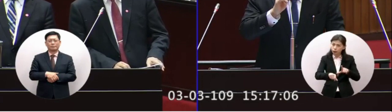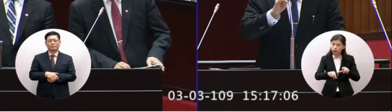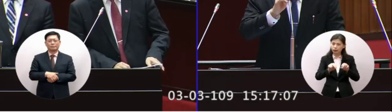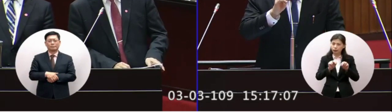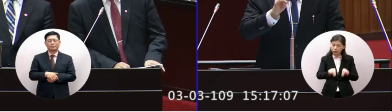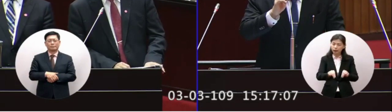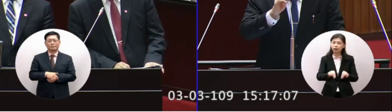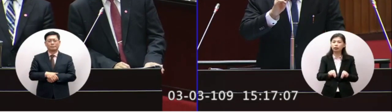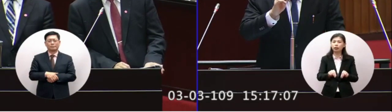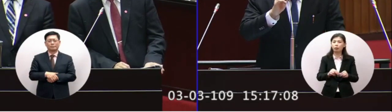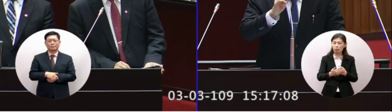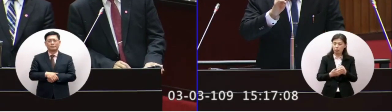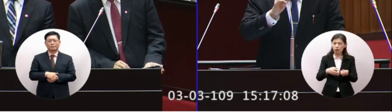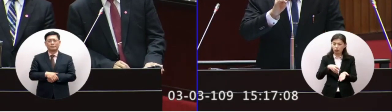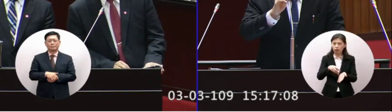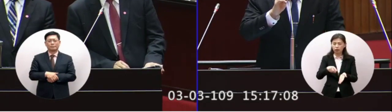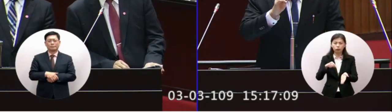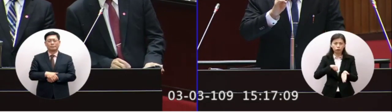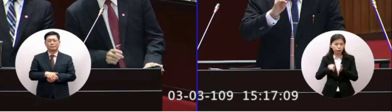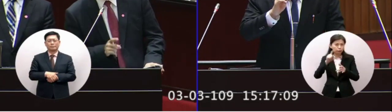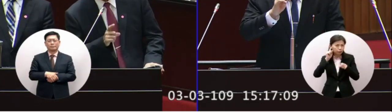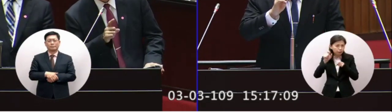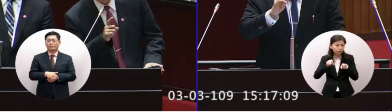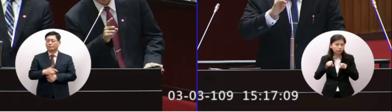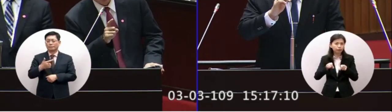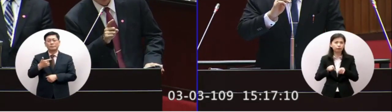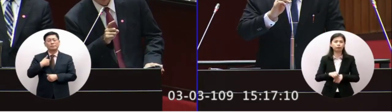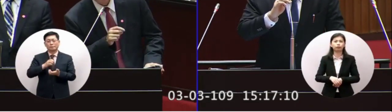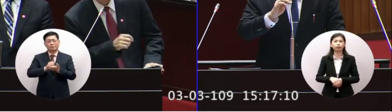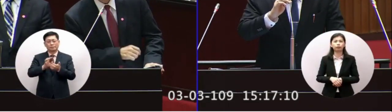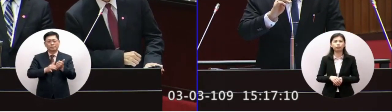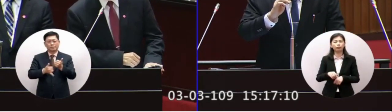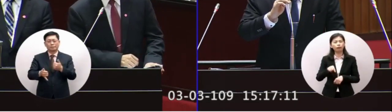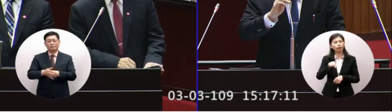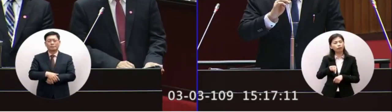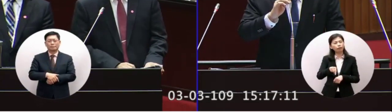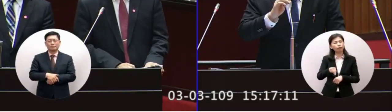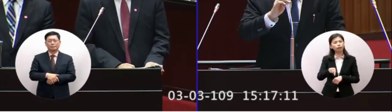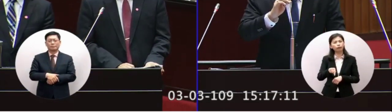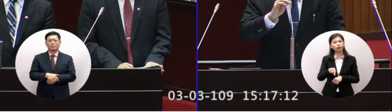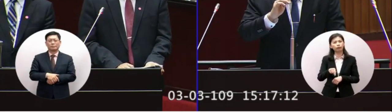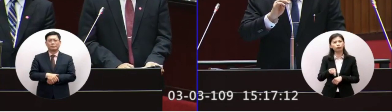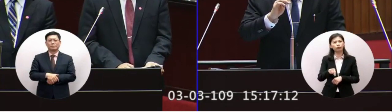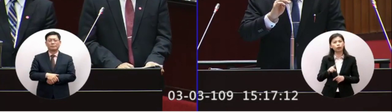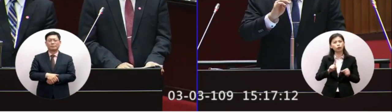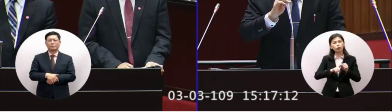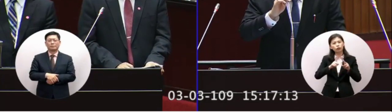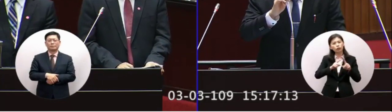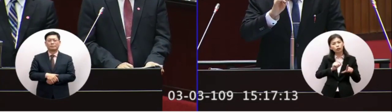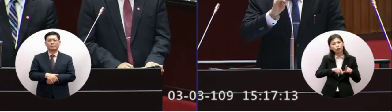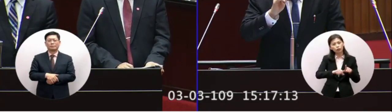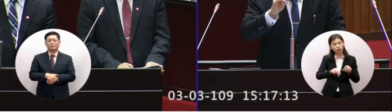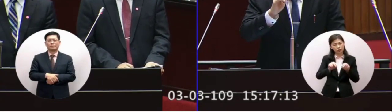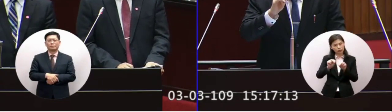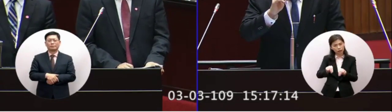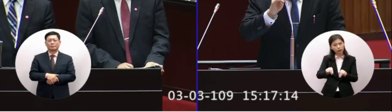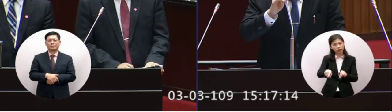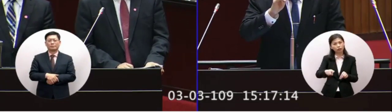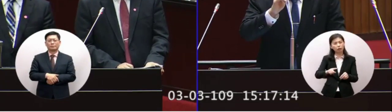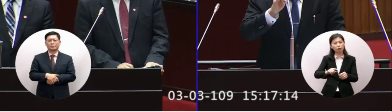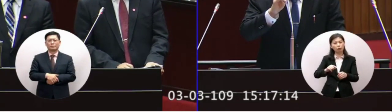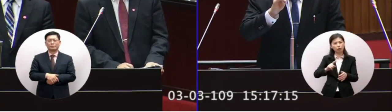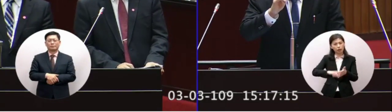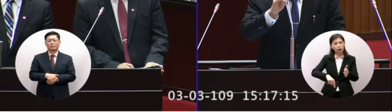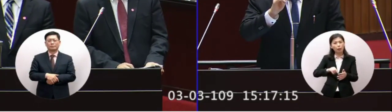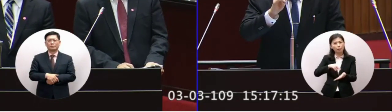千亿保的专案，现在目前好像都是用这个专案在执行。 我讲委 员部，哦，啊，这个部分的部分，因为中小企业千亿保的专案基本